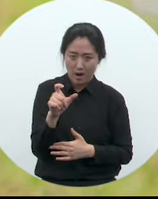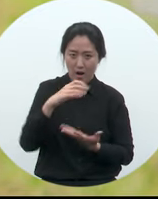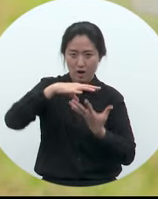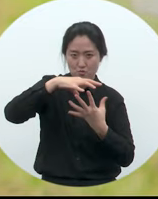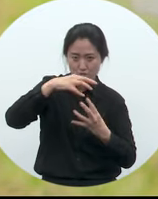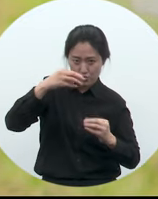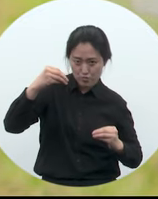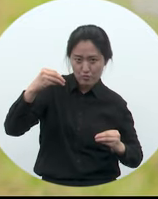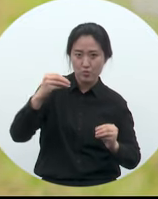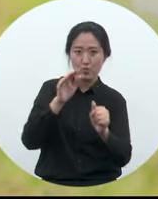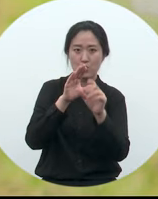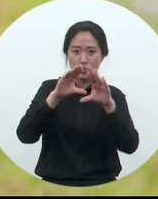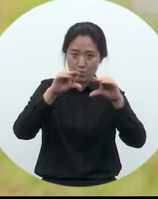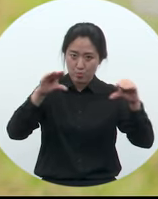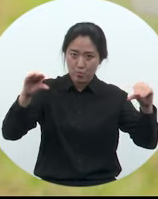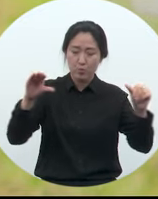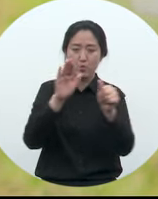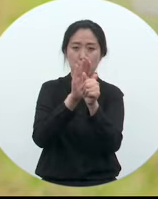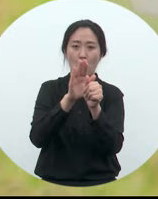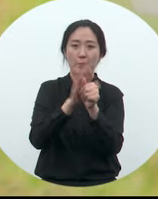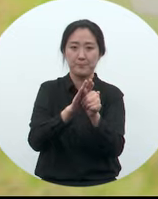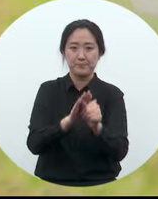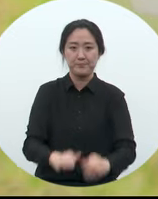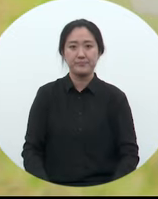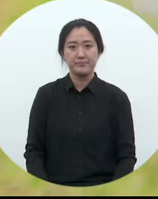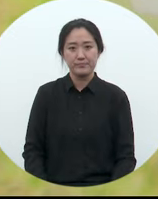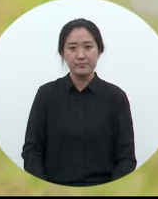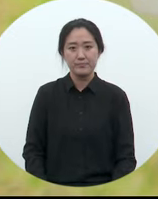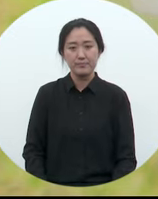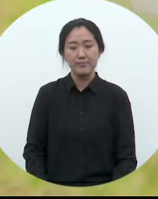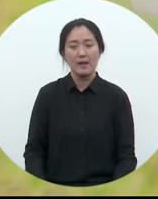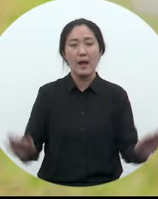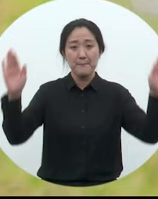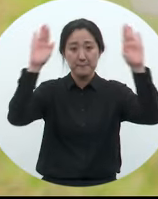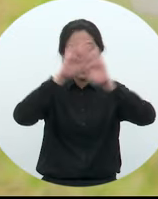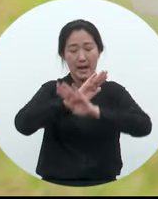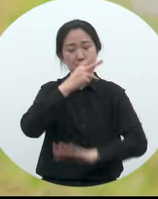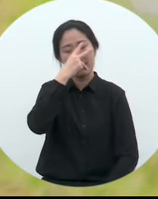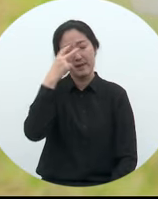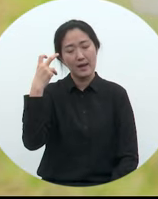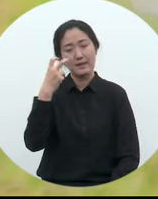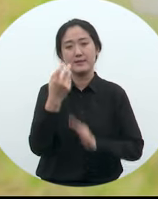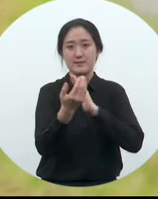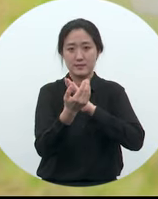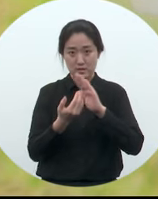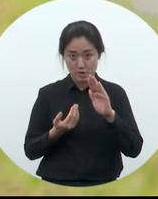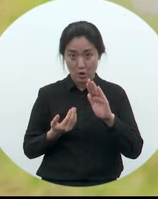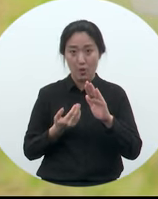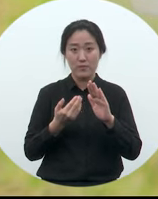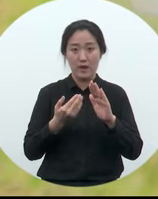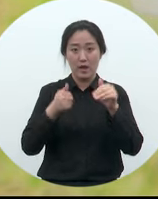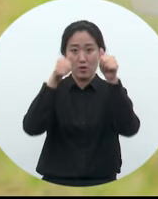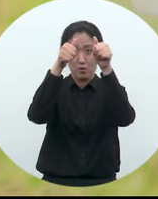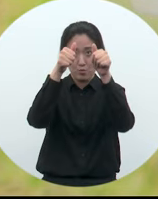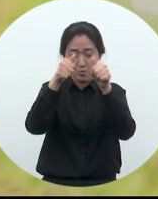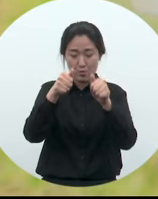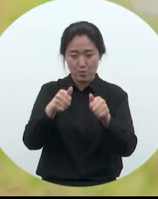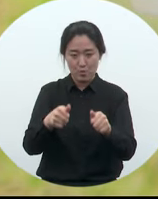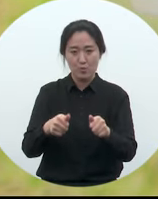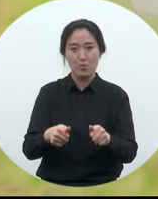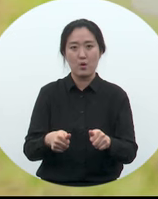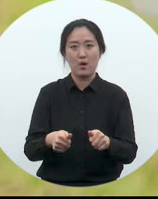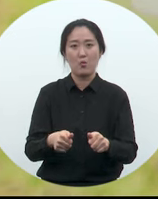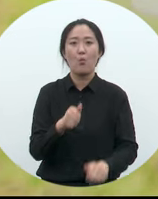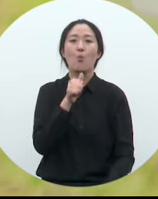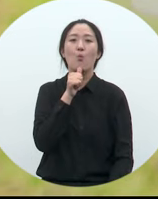경직돼 있는 근육을 풀어주는 데도 도움이 많이 되니까, 이 성장 지압을 이제 저녁에 자기 전에 또 한번